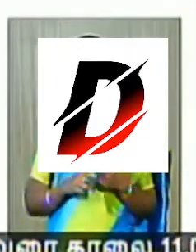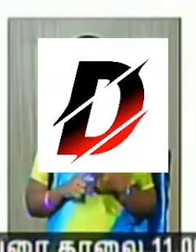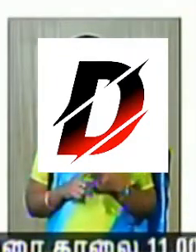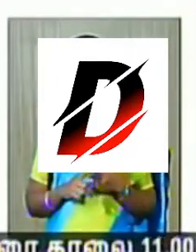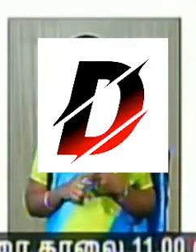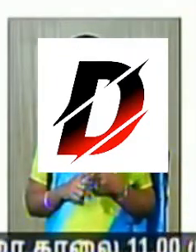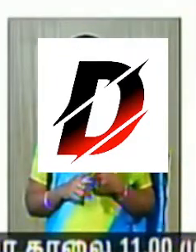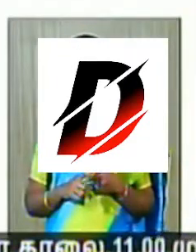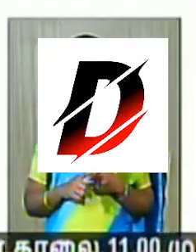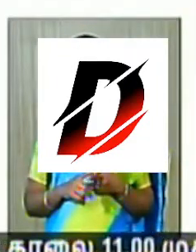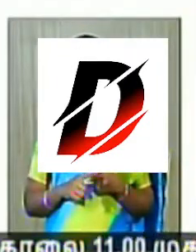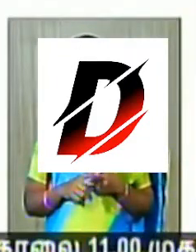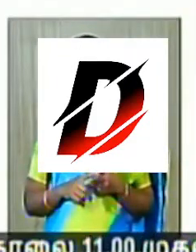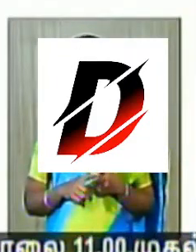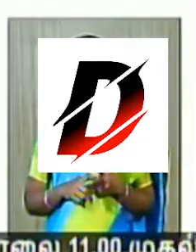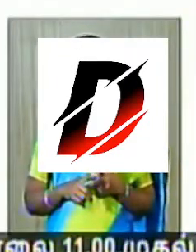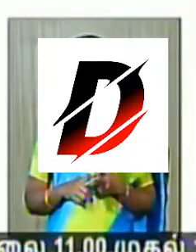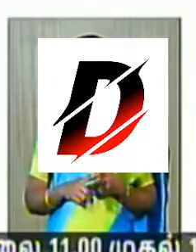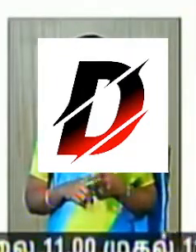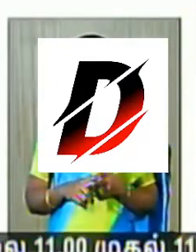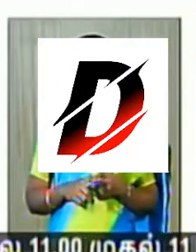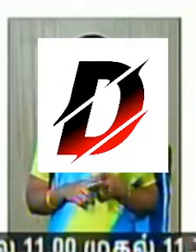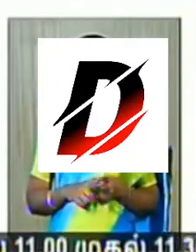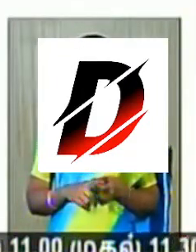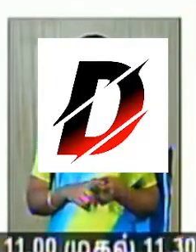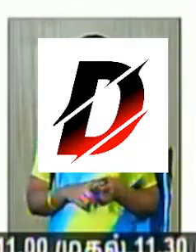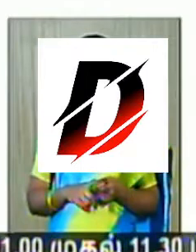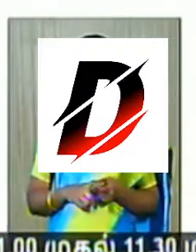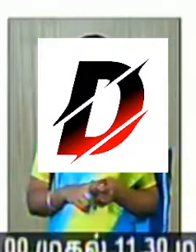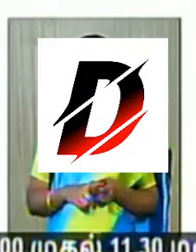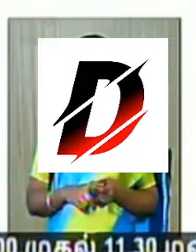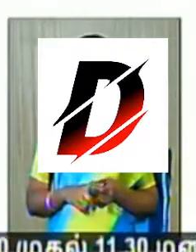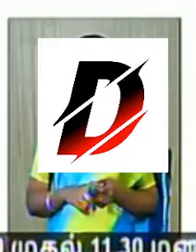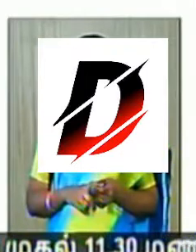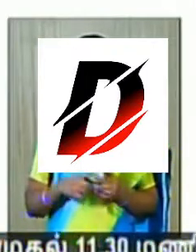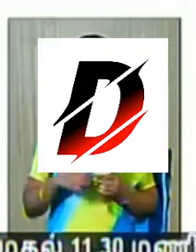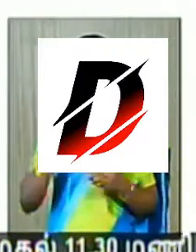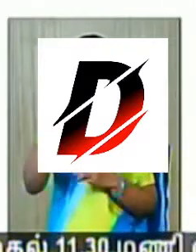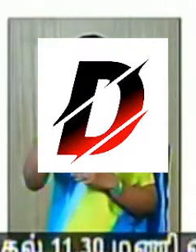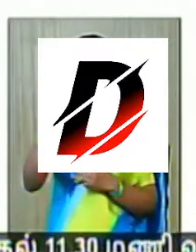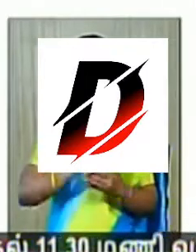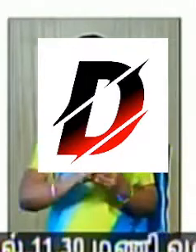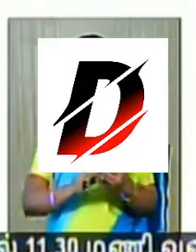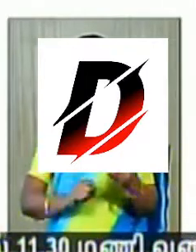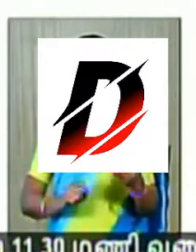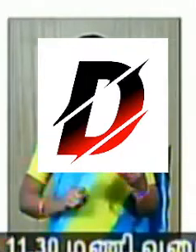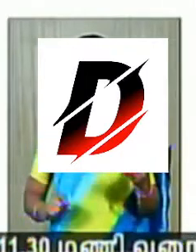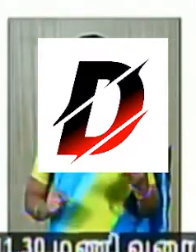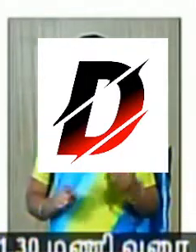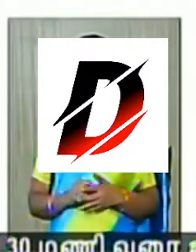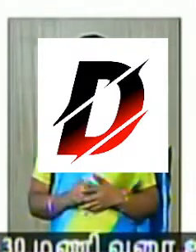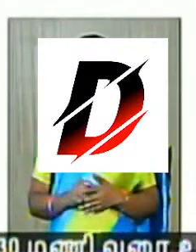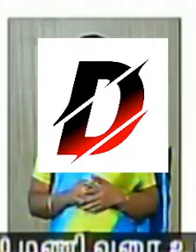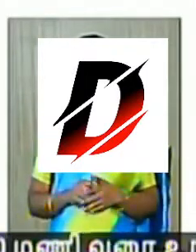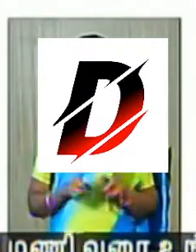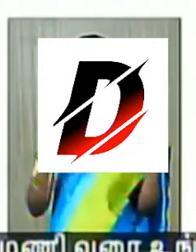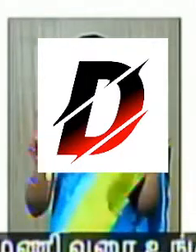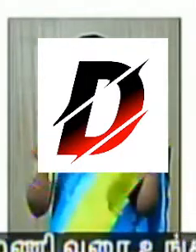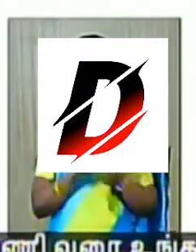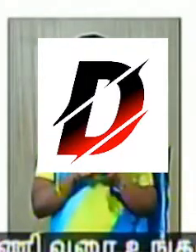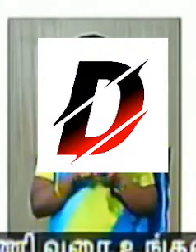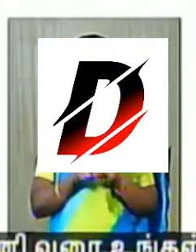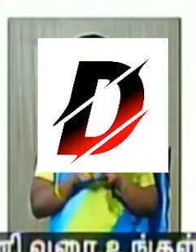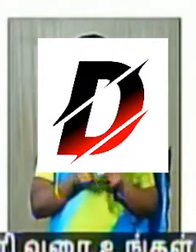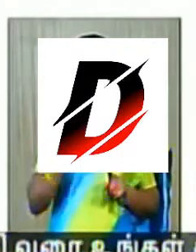அதனுடைய மிகை எண் தானே அதுக்கு மிகை குறி தானே அதுக்கு அப்ப பிளஸ் தான் வந்தா ஸோ இந்த பிளஸ் 12 தான் அங்கே மேலே போகிறோம் இப்போ அதே